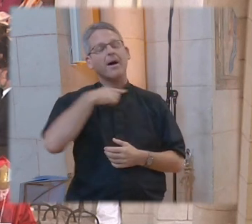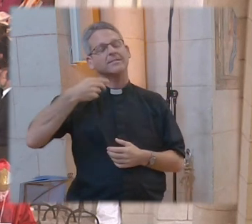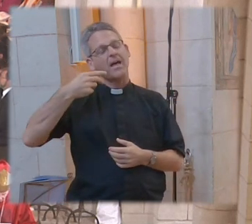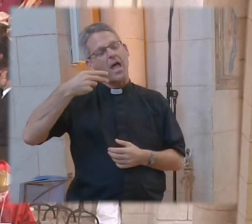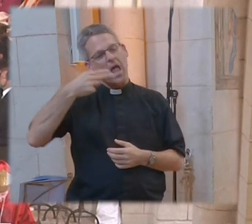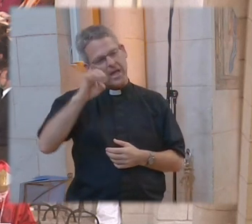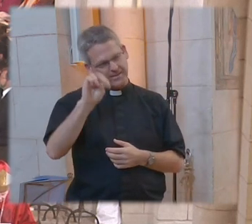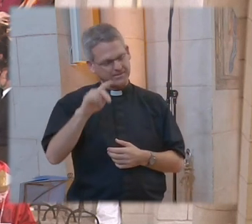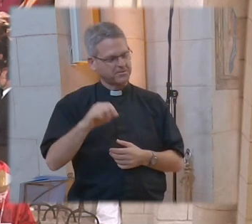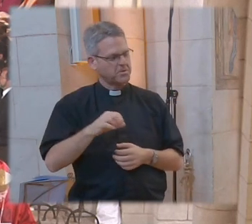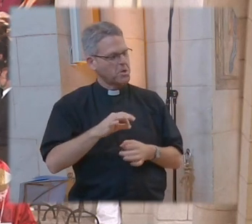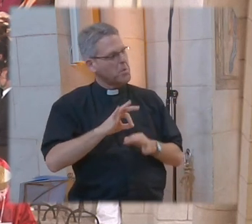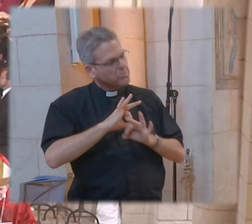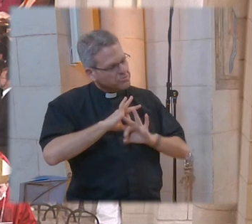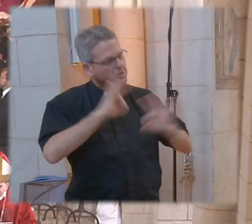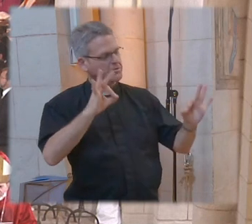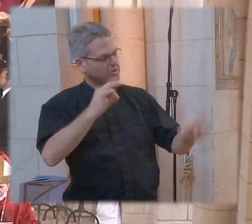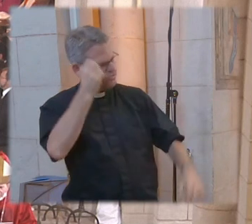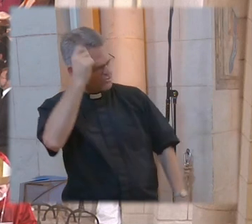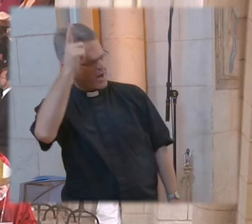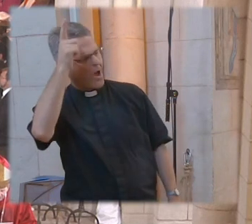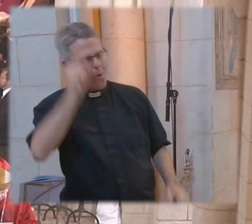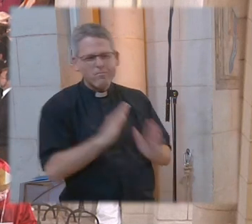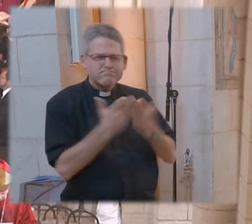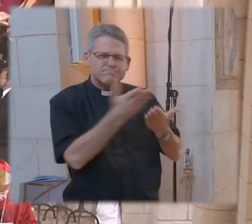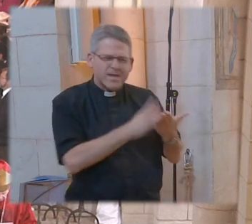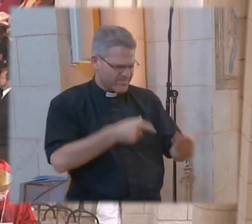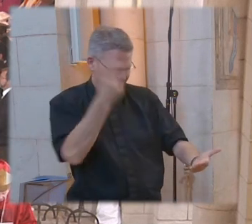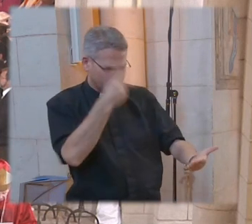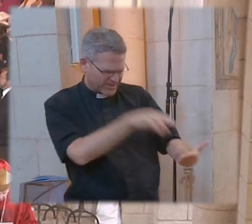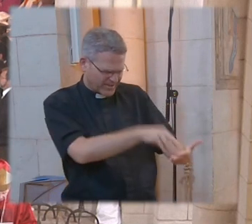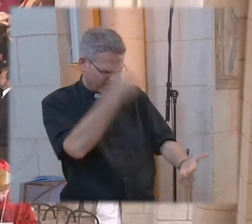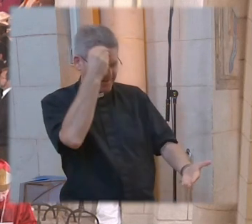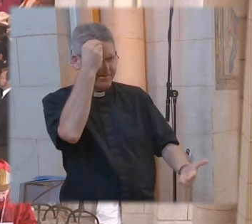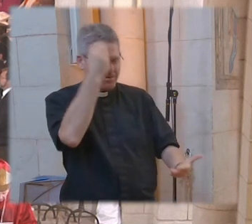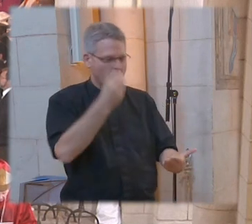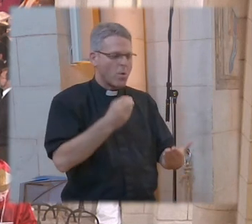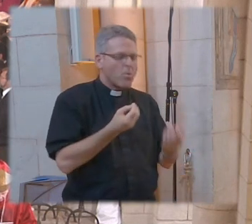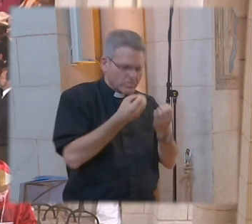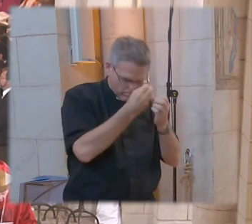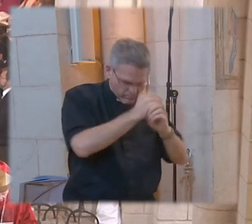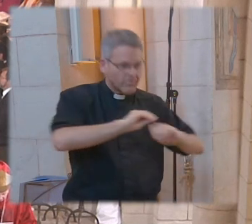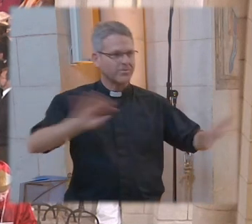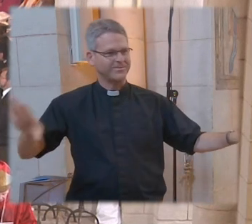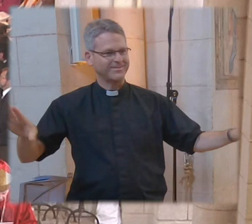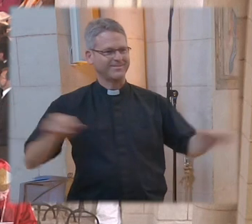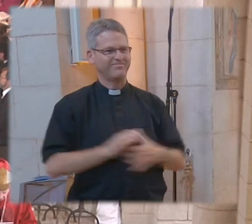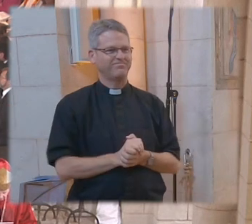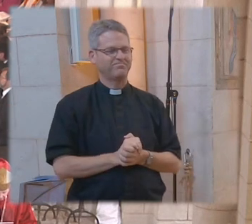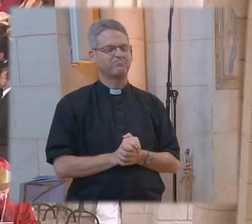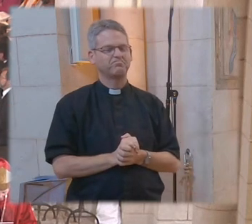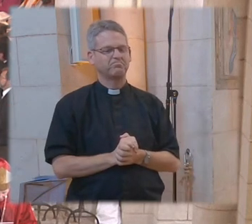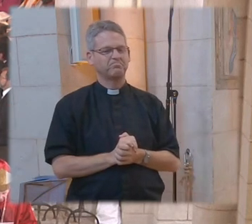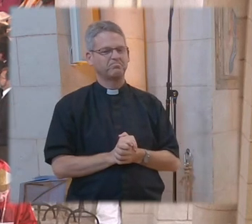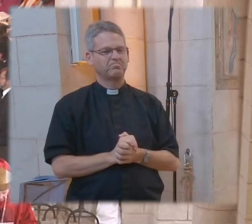besonders glaubwürdiger Exeget der Verkündigungstexte des heutigen Festes. Es bringt uns